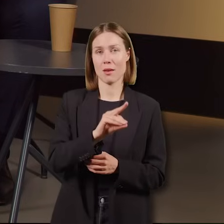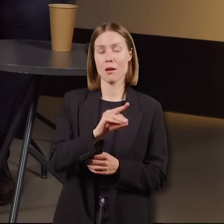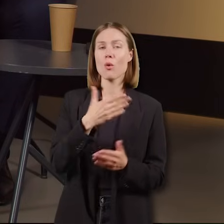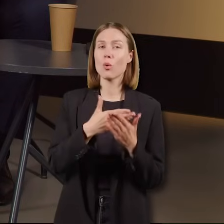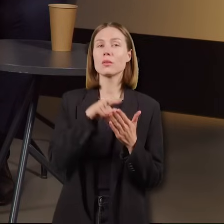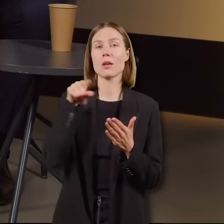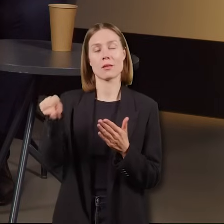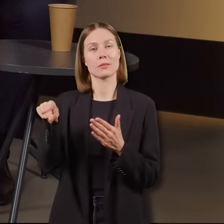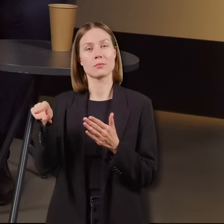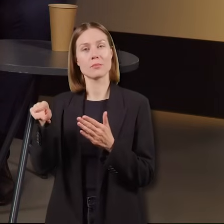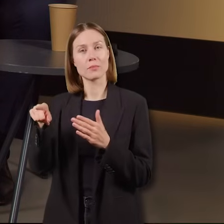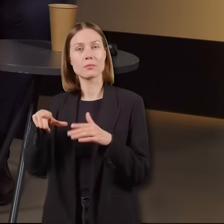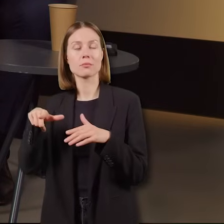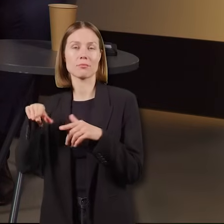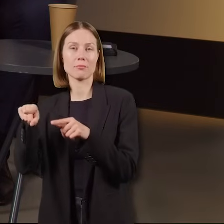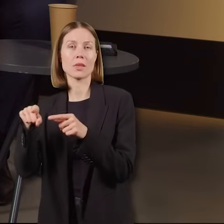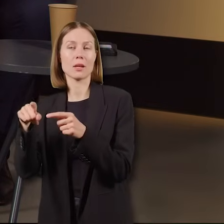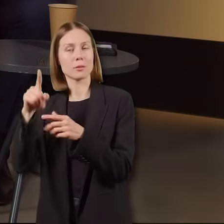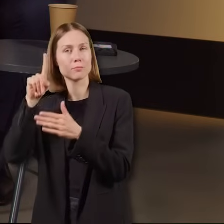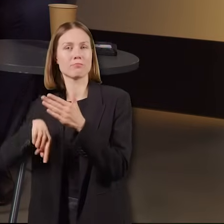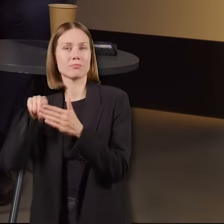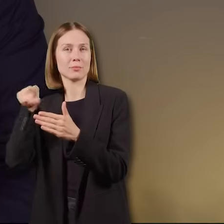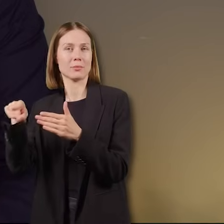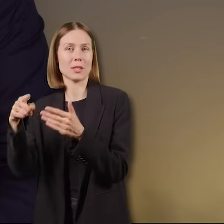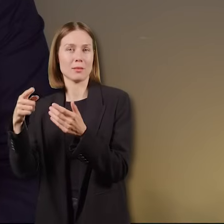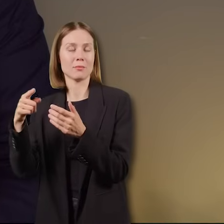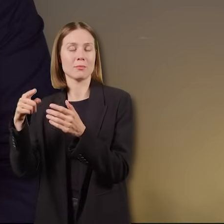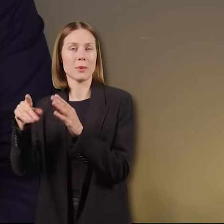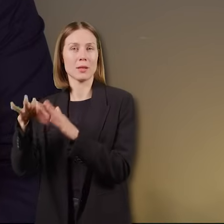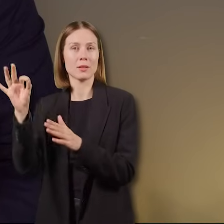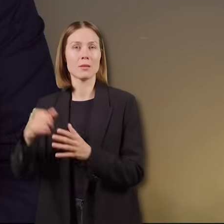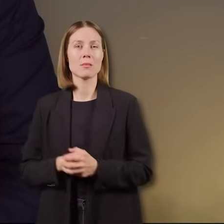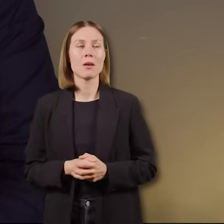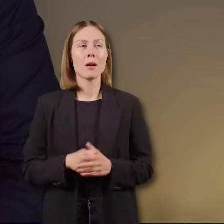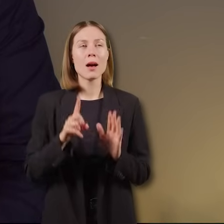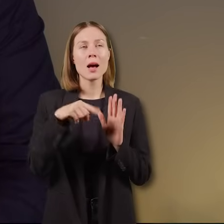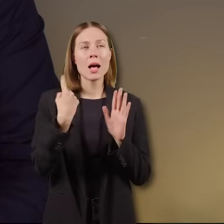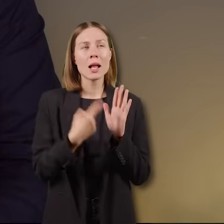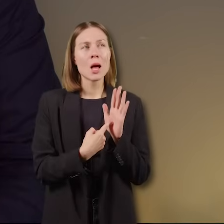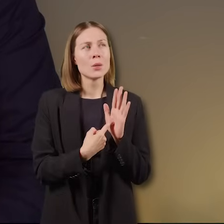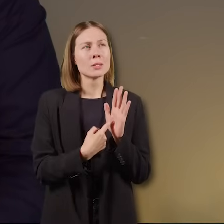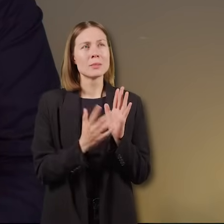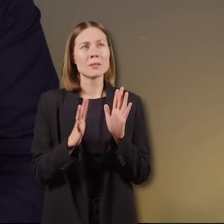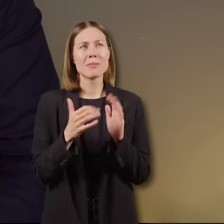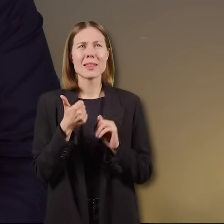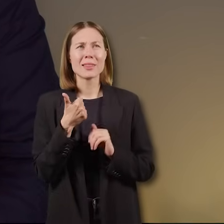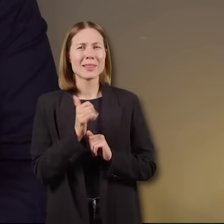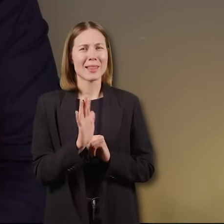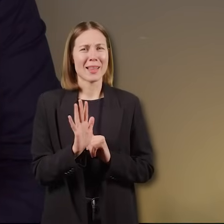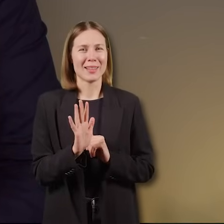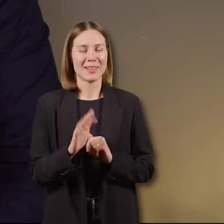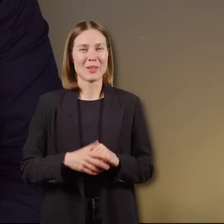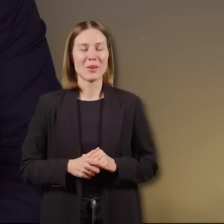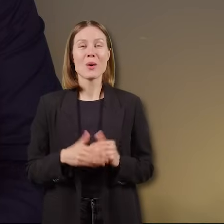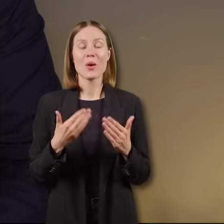reikėtų vairą apygardos patikėti 4 metams? Toks klausimas nelabai toksai geras, nes iš